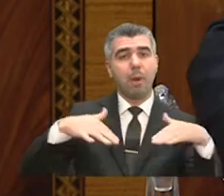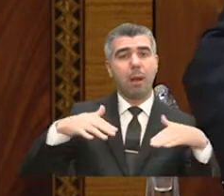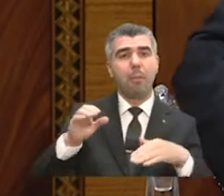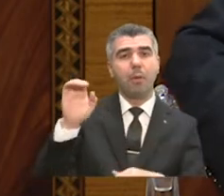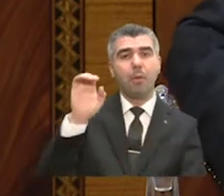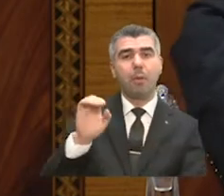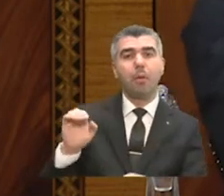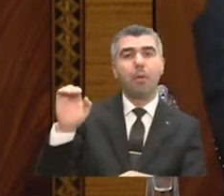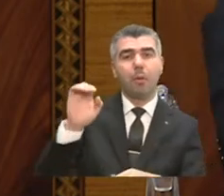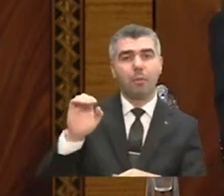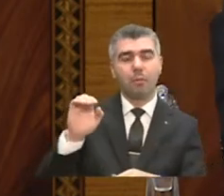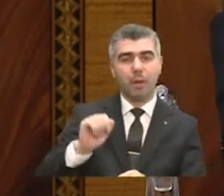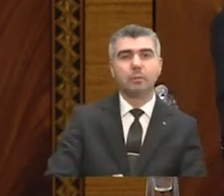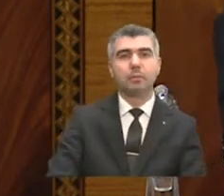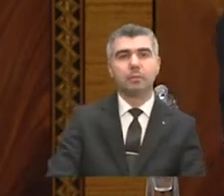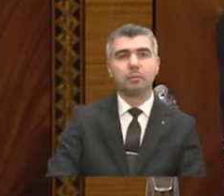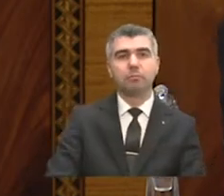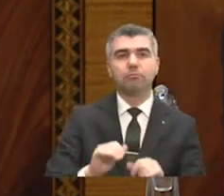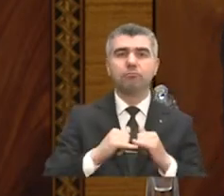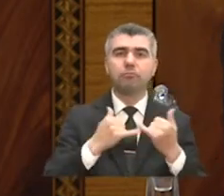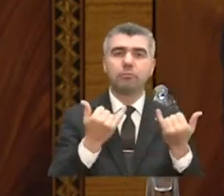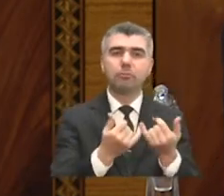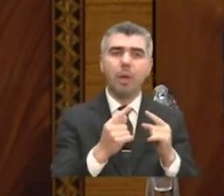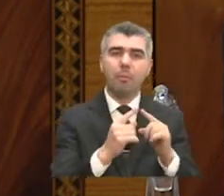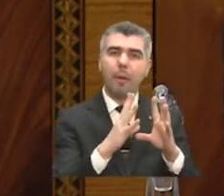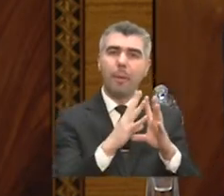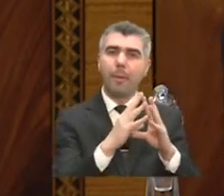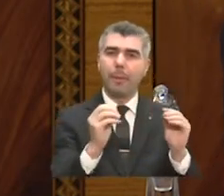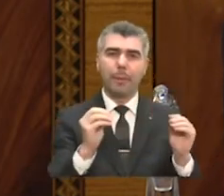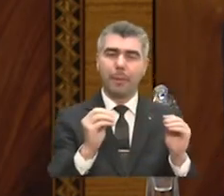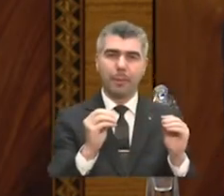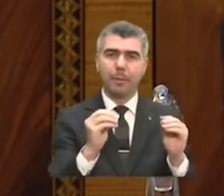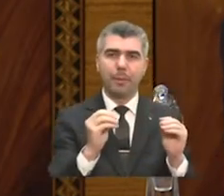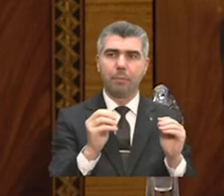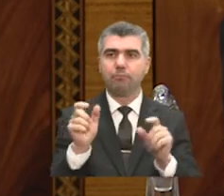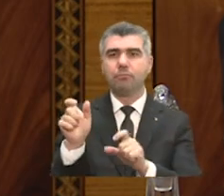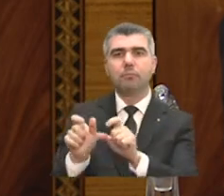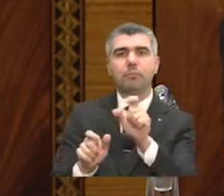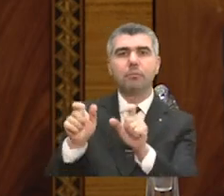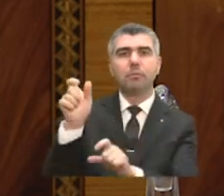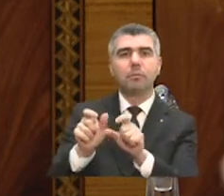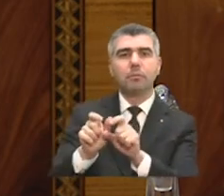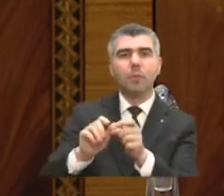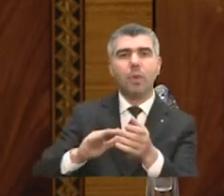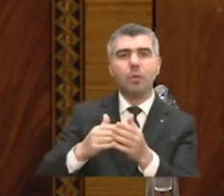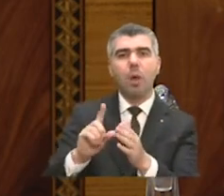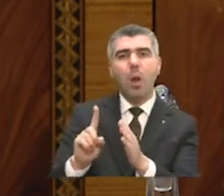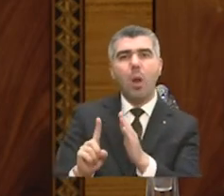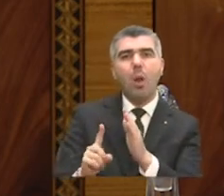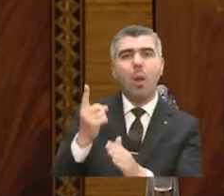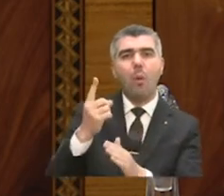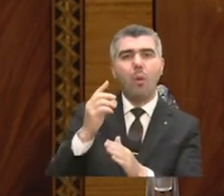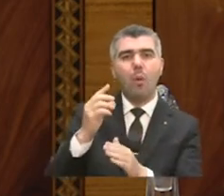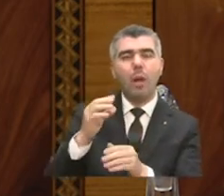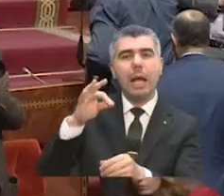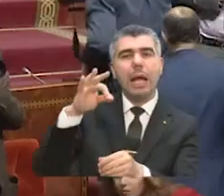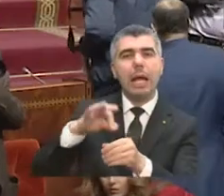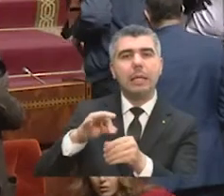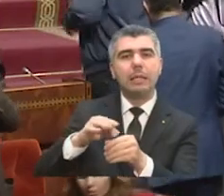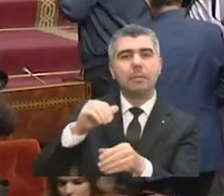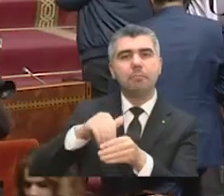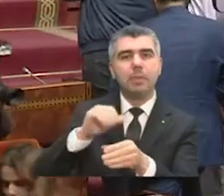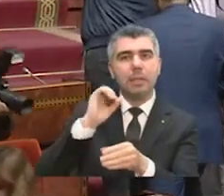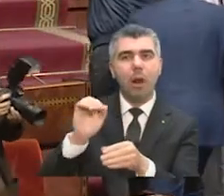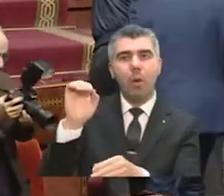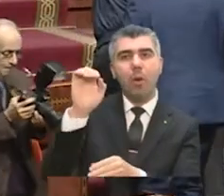le Parlement européen a organisé une session en l'absence de la majorité du